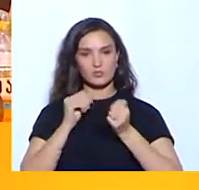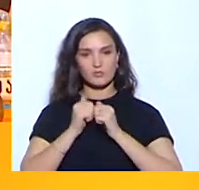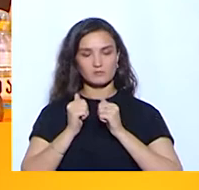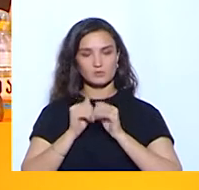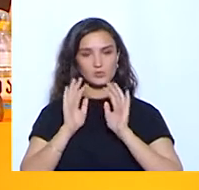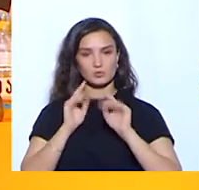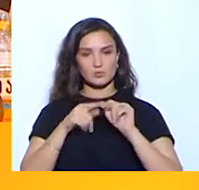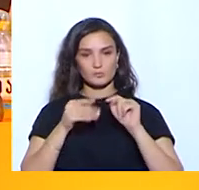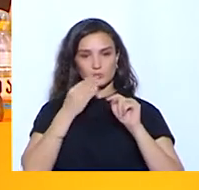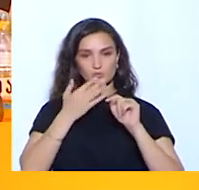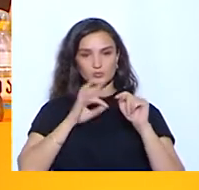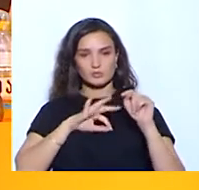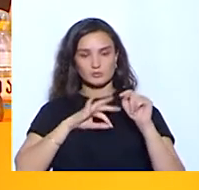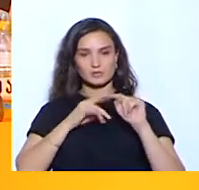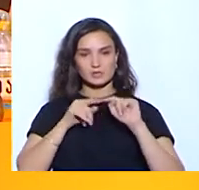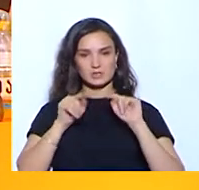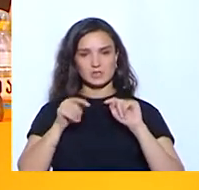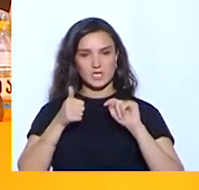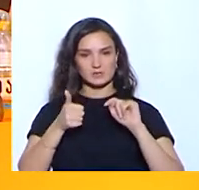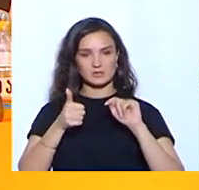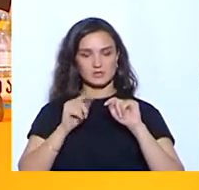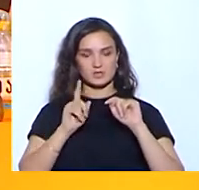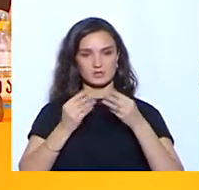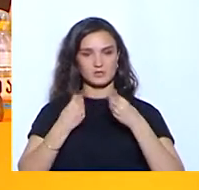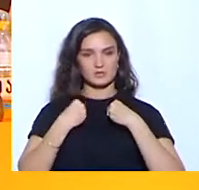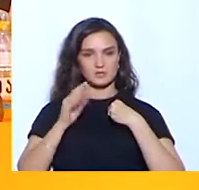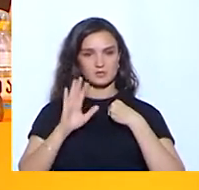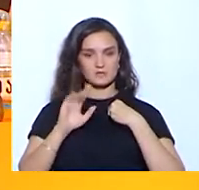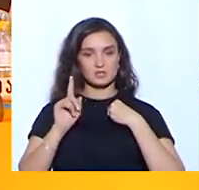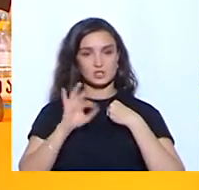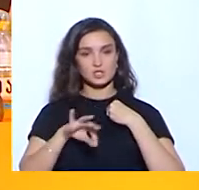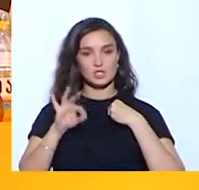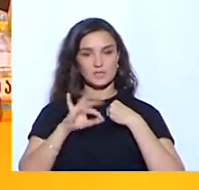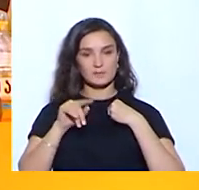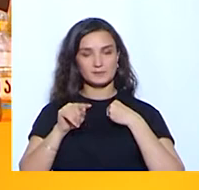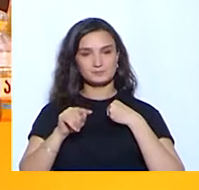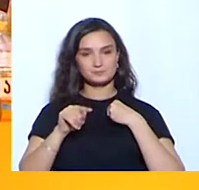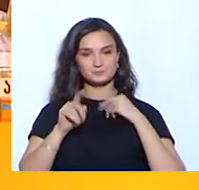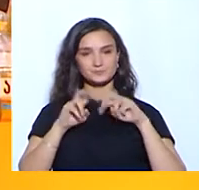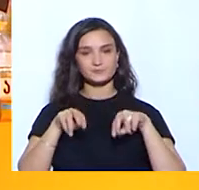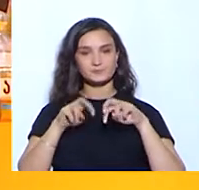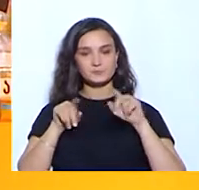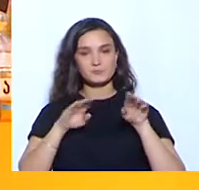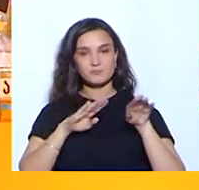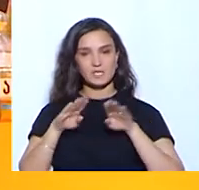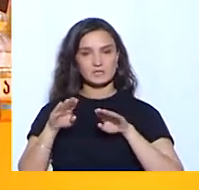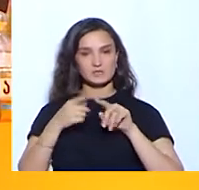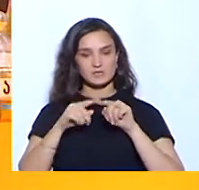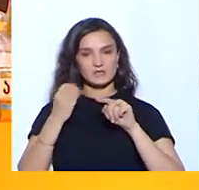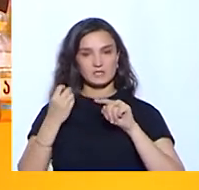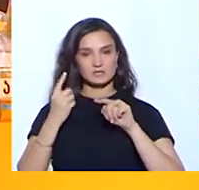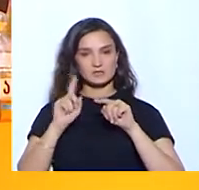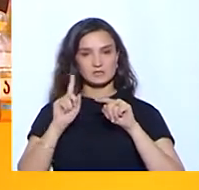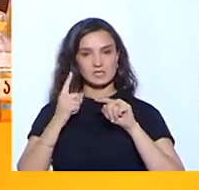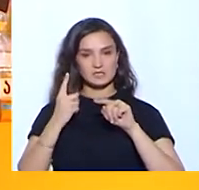ყოველდღე მხოლოდ ამ პროდუქტს მოვიხმართ, ის კეთილ სამსახურს არ გვიწევს. რაც შეეხება კვლევების მიხედვით კიდევ ერთი მიმართულება,